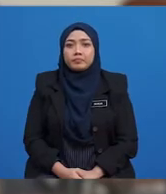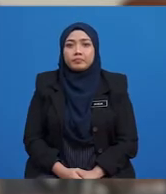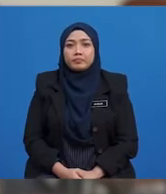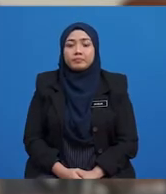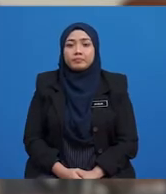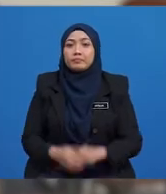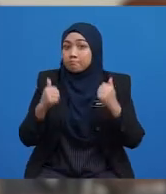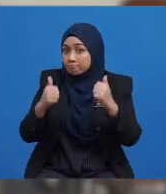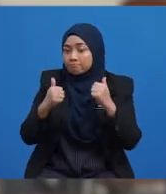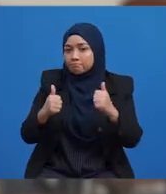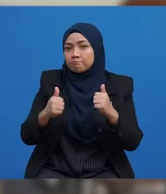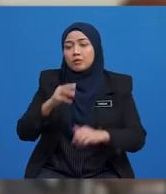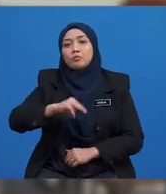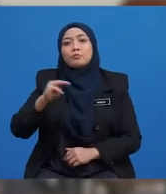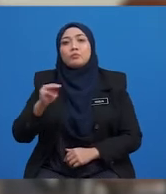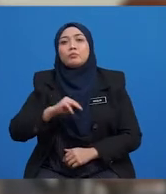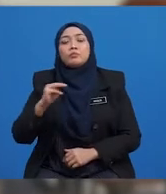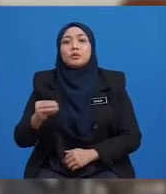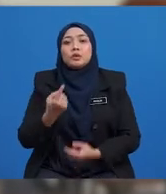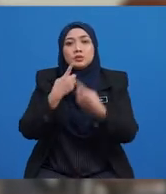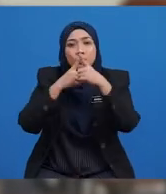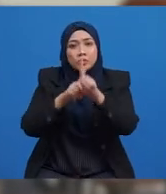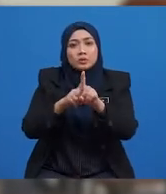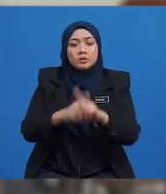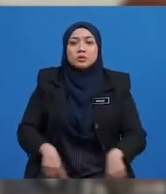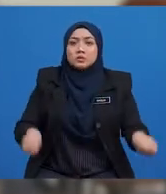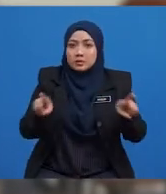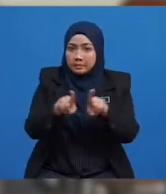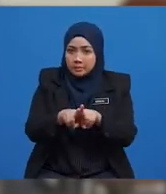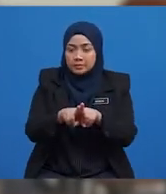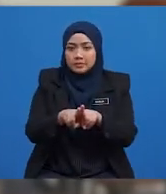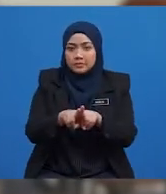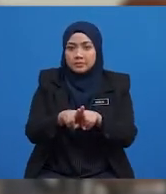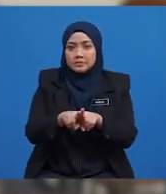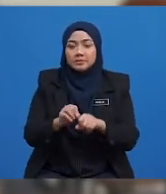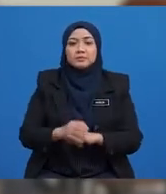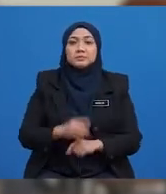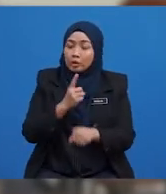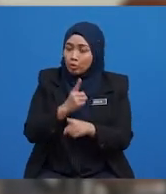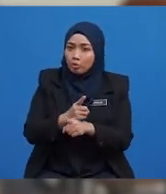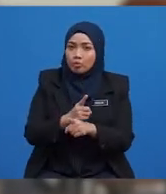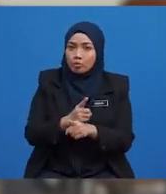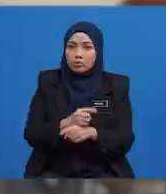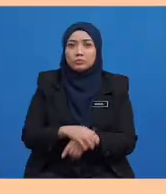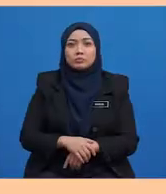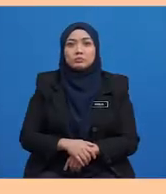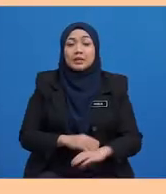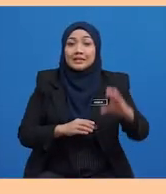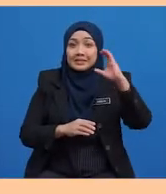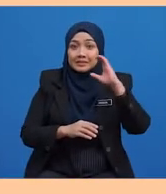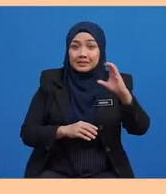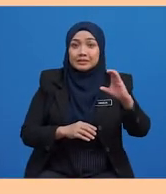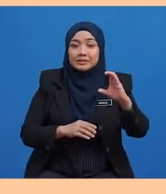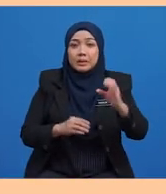Hebatnya murid-murid. Jawapan murid-murid semuanya adalah betul. Jawapannya adalah